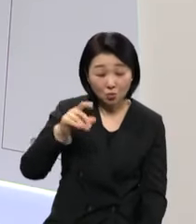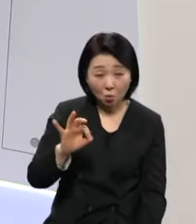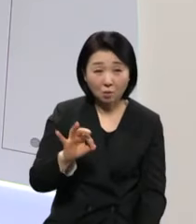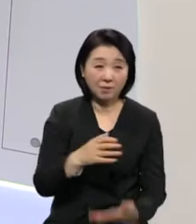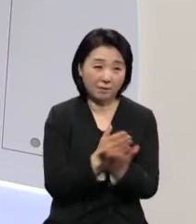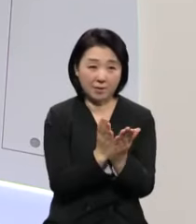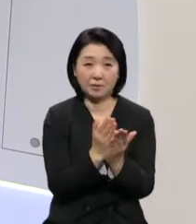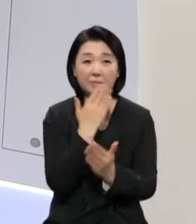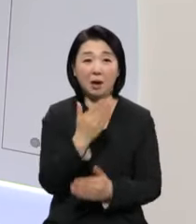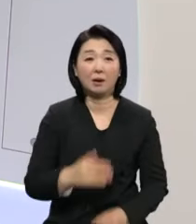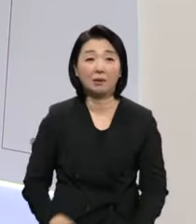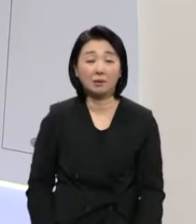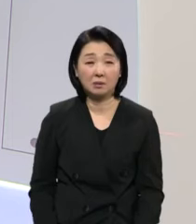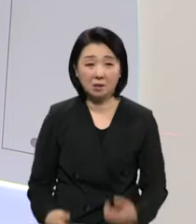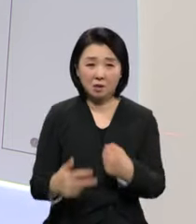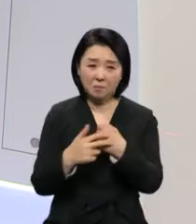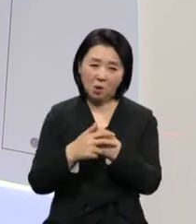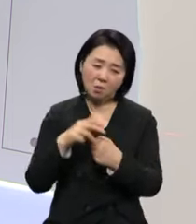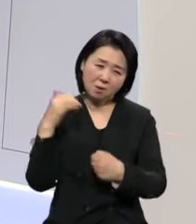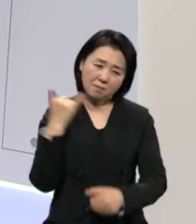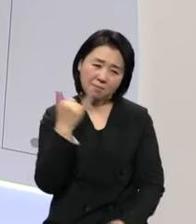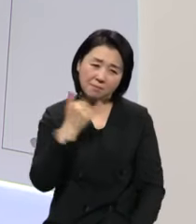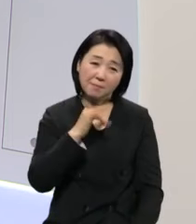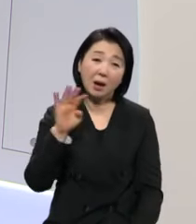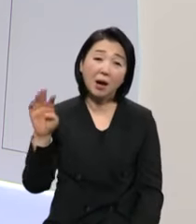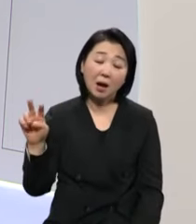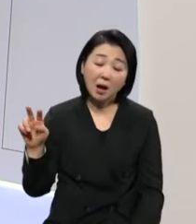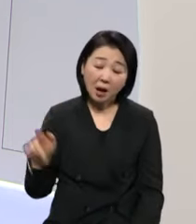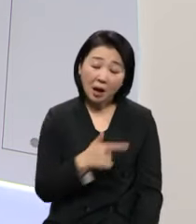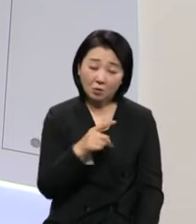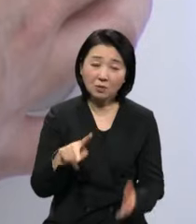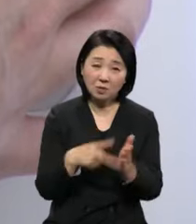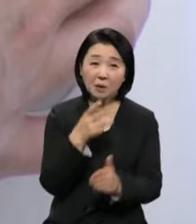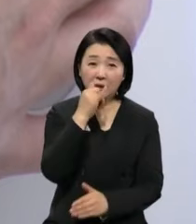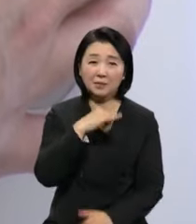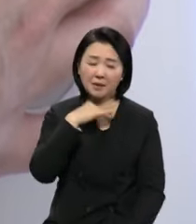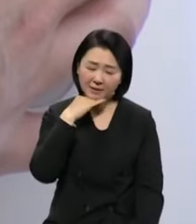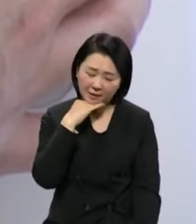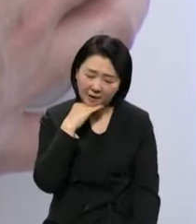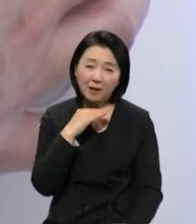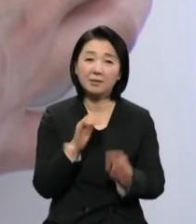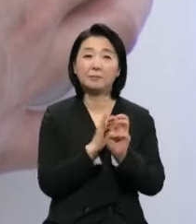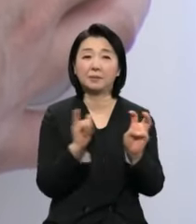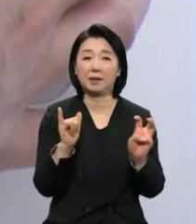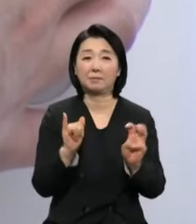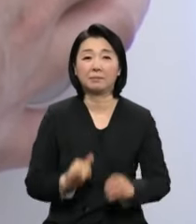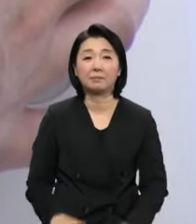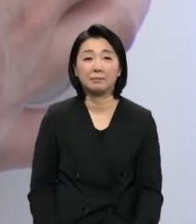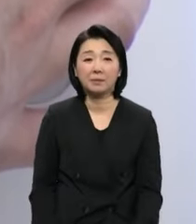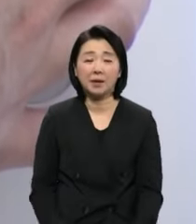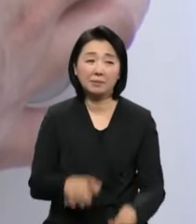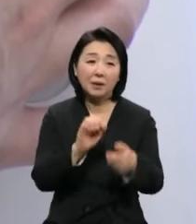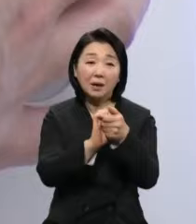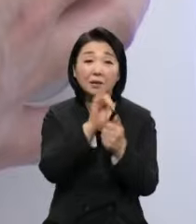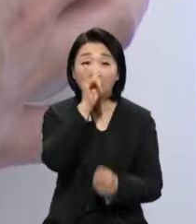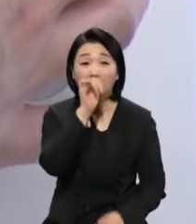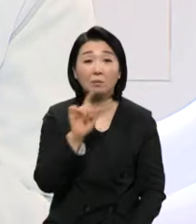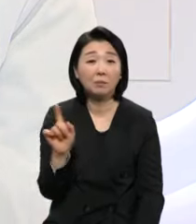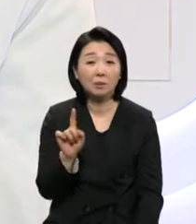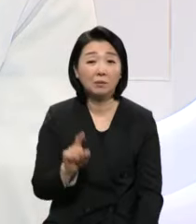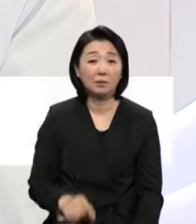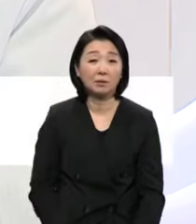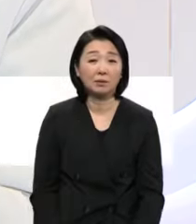병원 측에 걸려오는 문의만 하루 200여 통. 대기 환자는 벌써 30명이나 됩니다. 다만 한계도 있습니다.